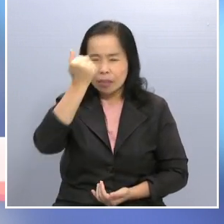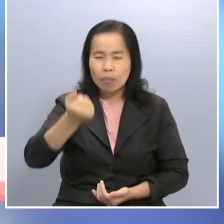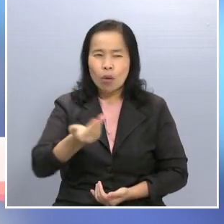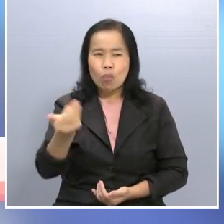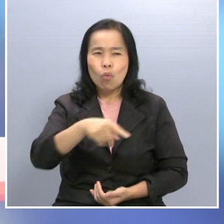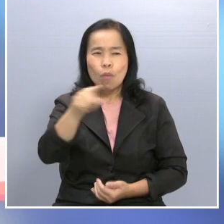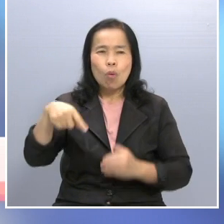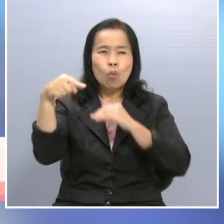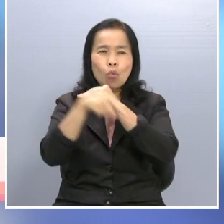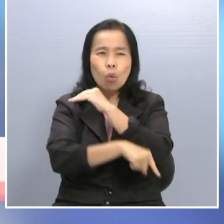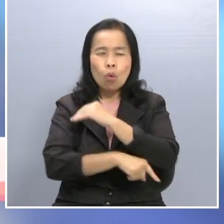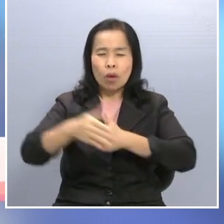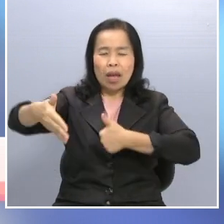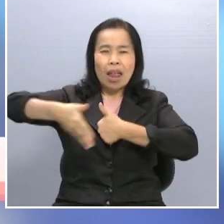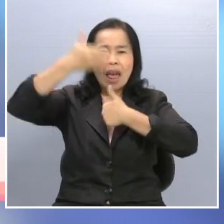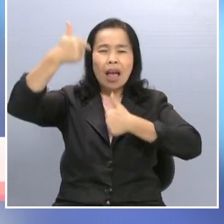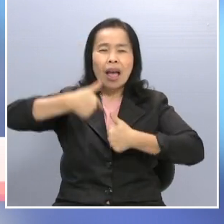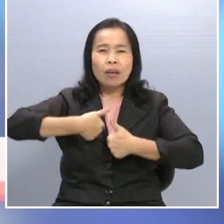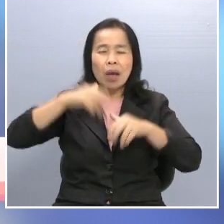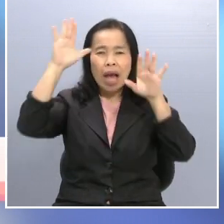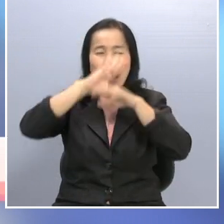มีกูเหมือนมูเหมือนมาก